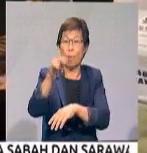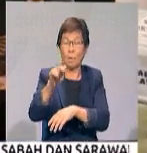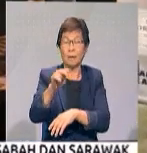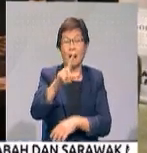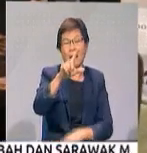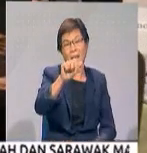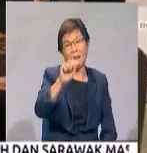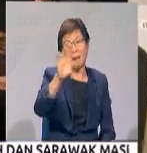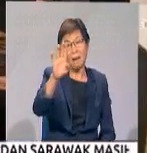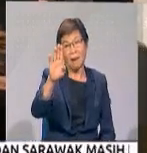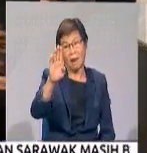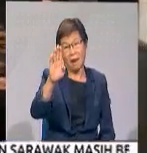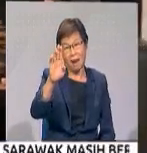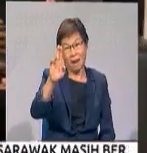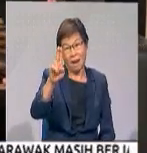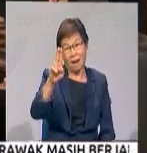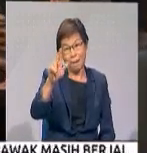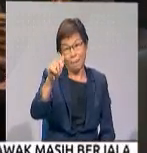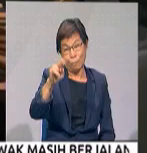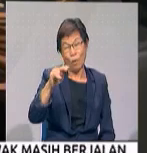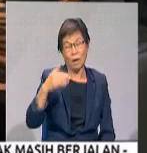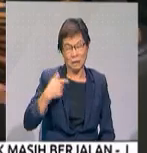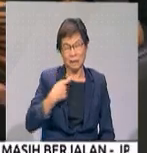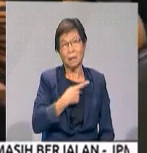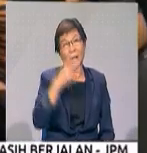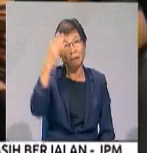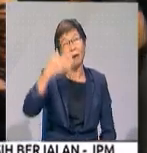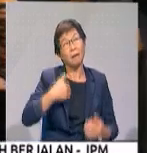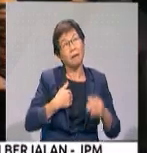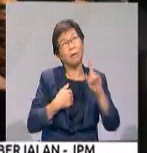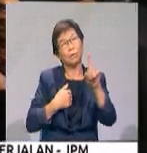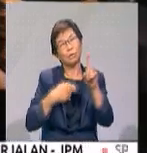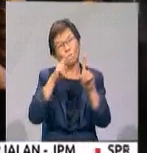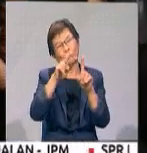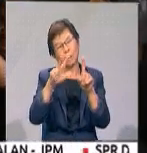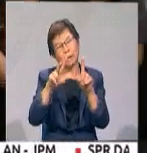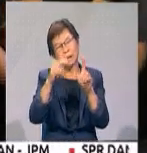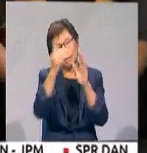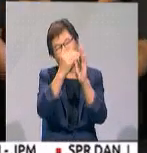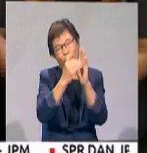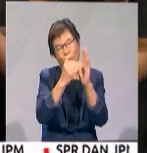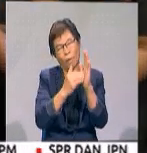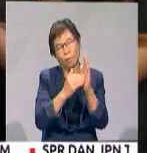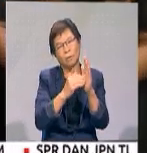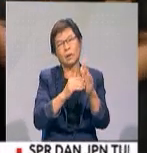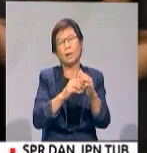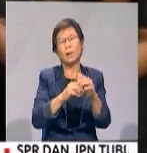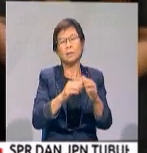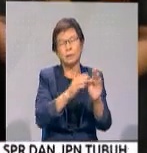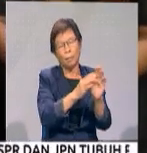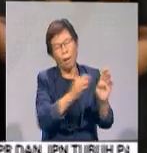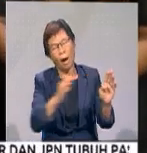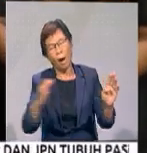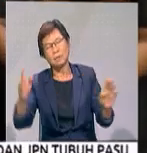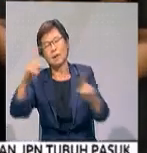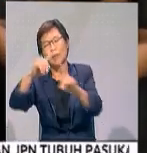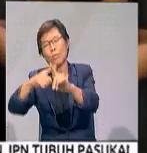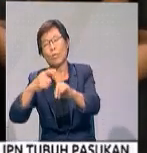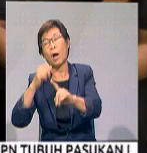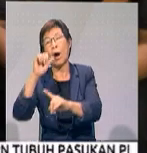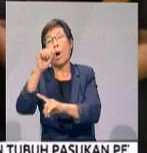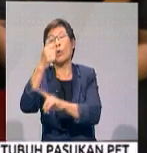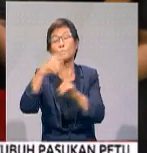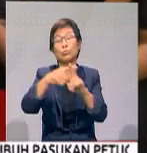mengadakan sebanyak 123 acara sepanjang bulan Oktober. Ya, acara sukan yang